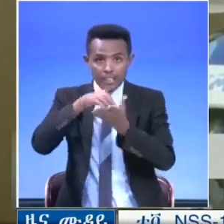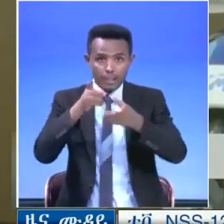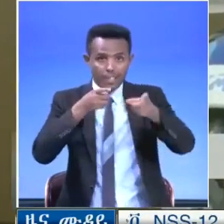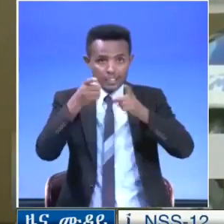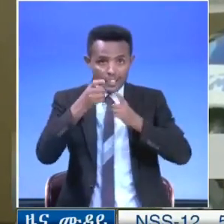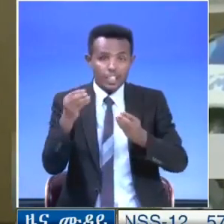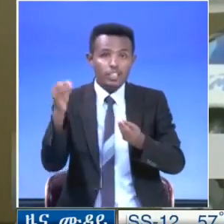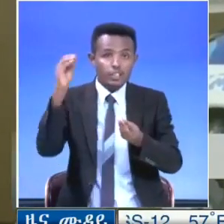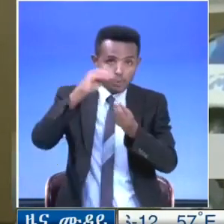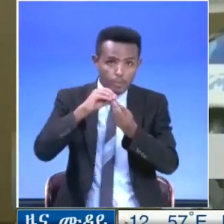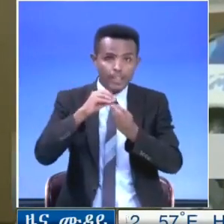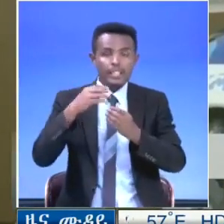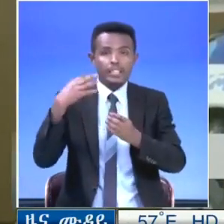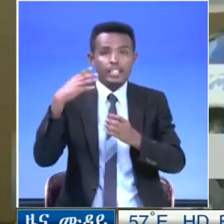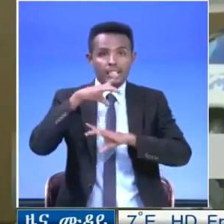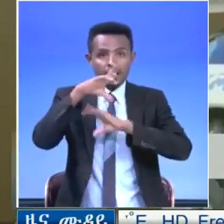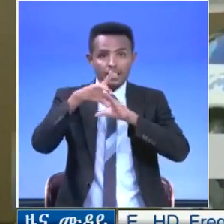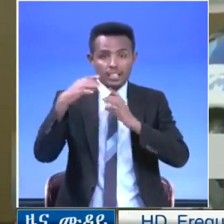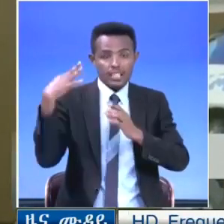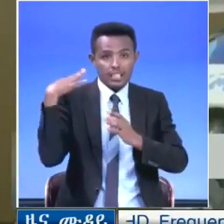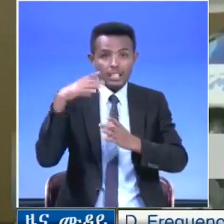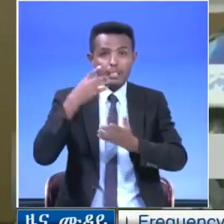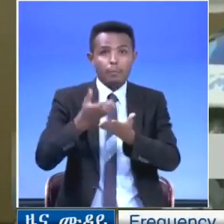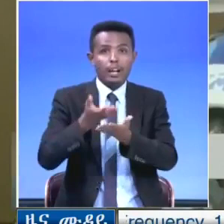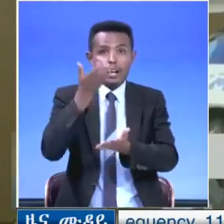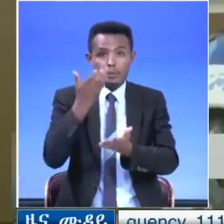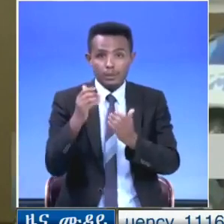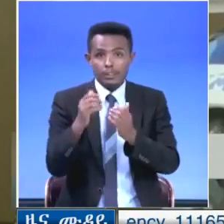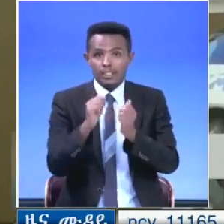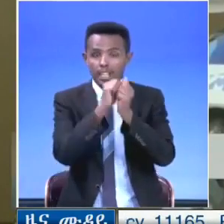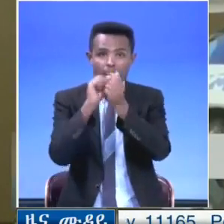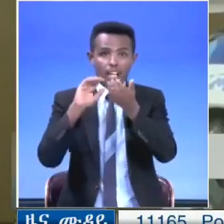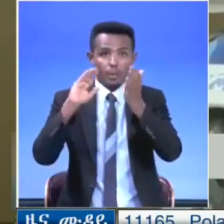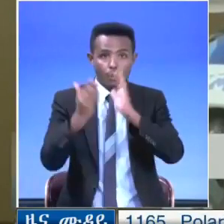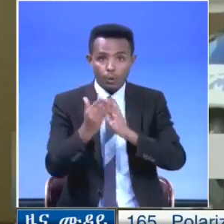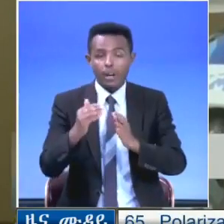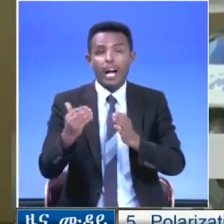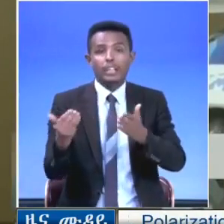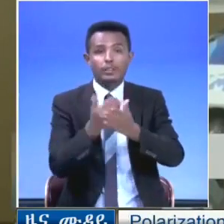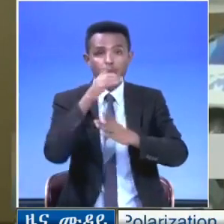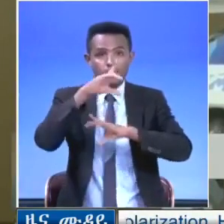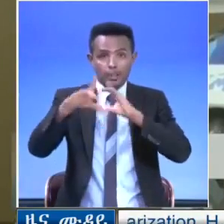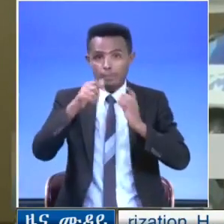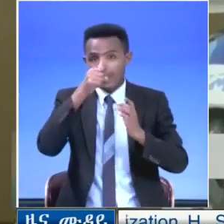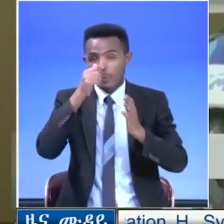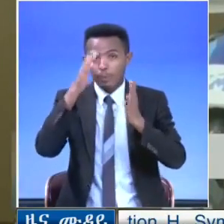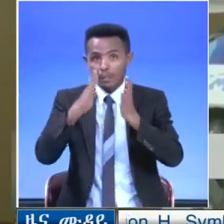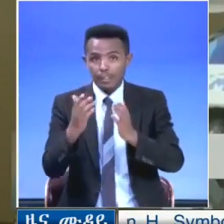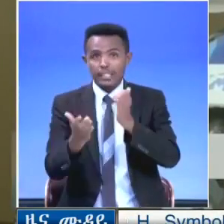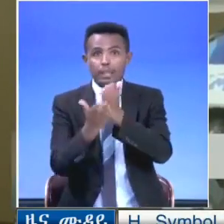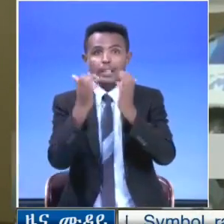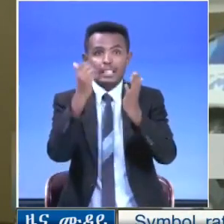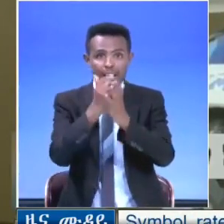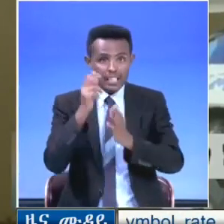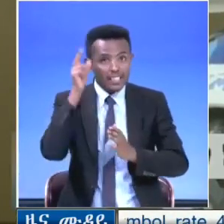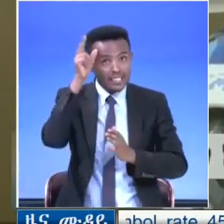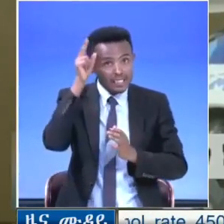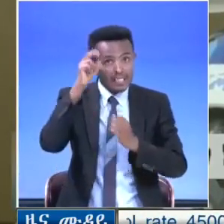የግል ባለሀብቶች የጋራ የሆነውን አዲሱን ክልል በኢትዮጵያዊ የመረዳዳት እሴት